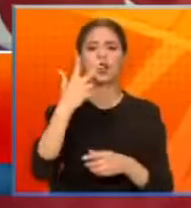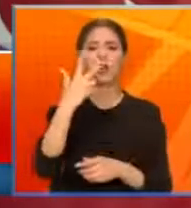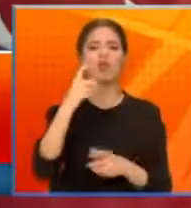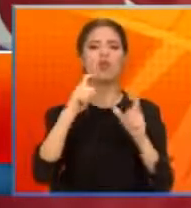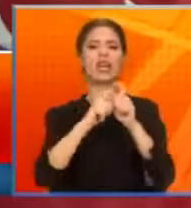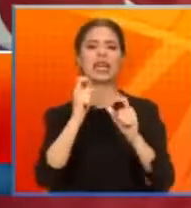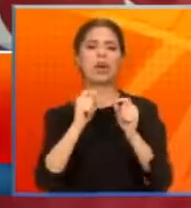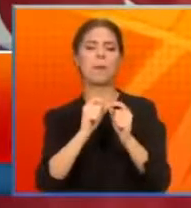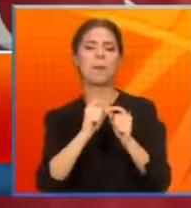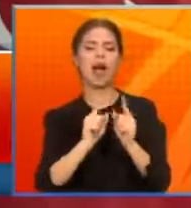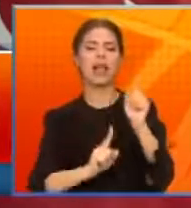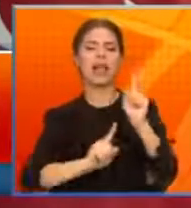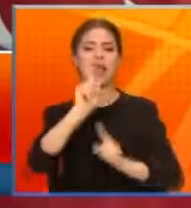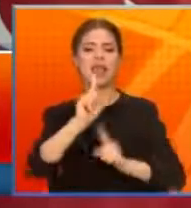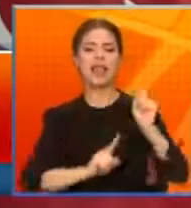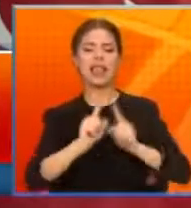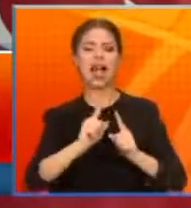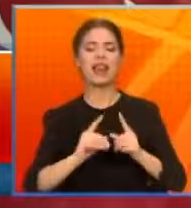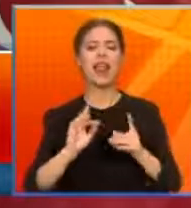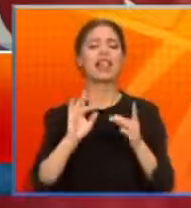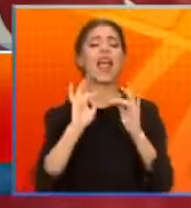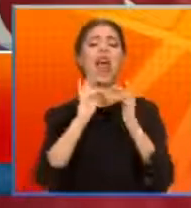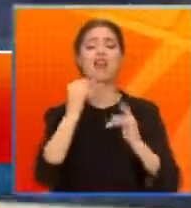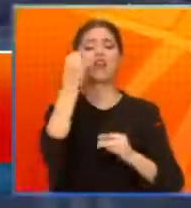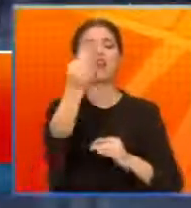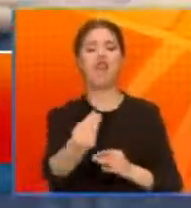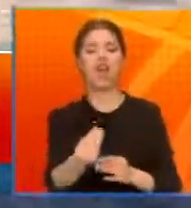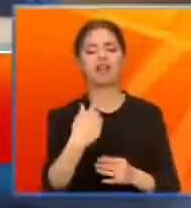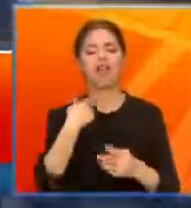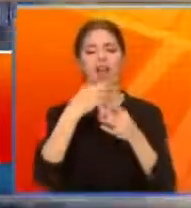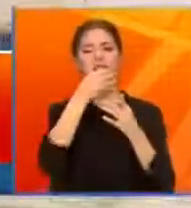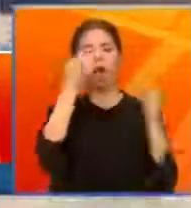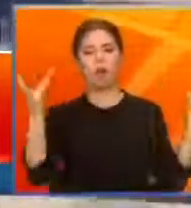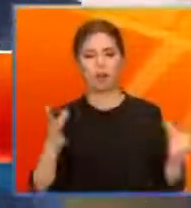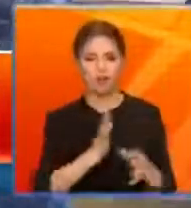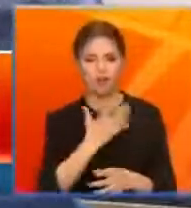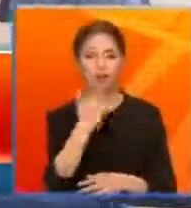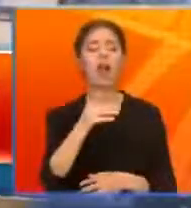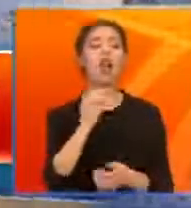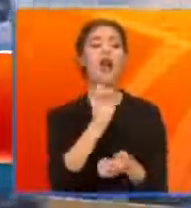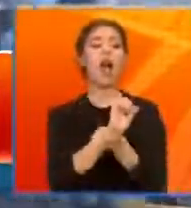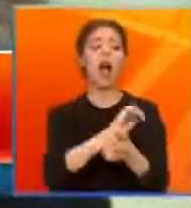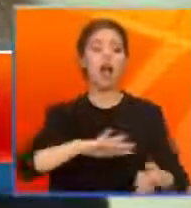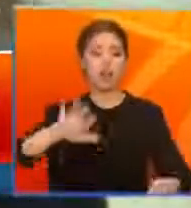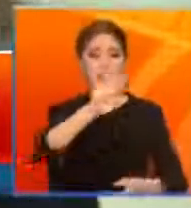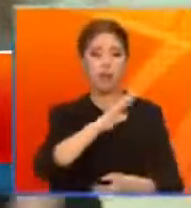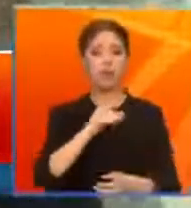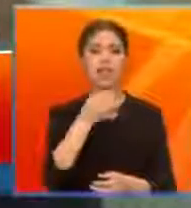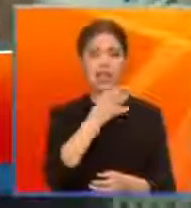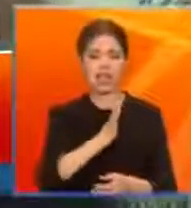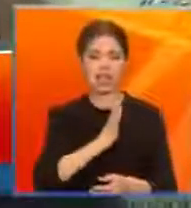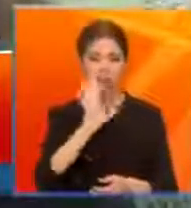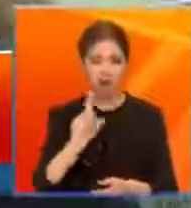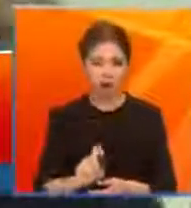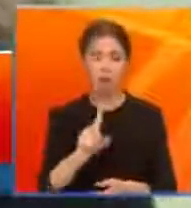GB internet erişimi sağlandığını buradan bir kez daha hatırlatmak isteriz. Peki veliler idari izinli olacak mı? Özellikle